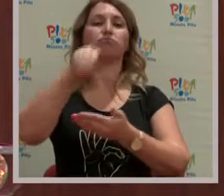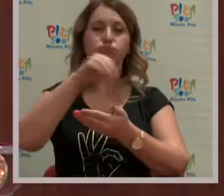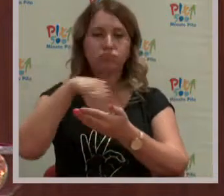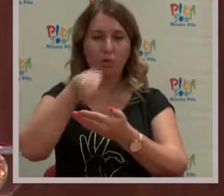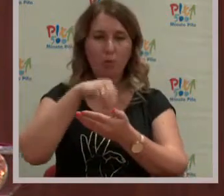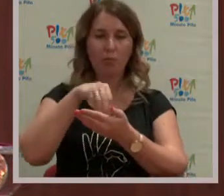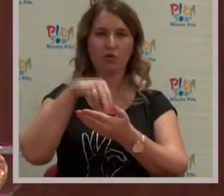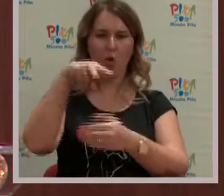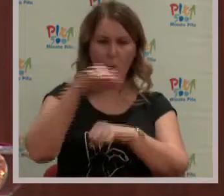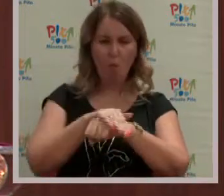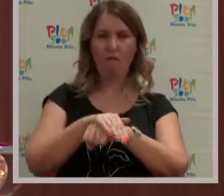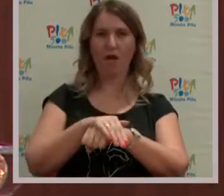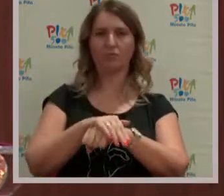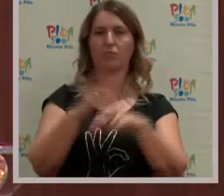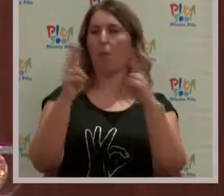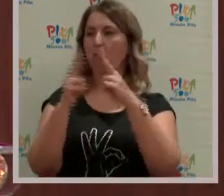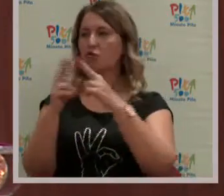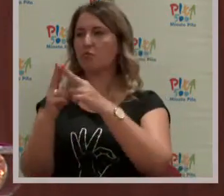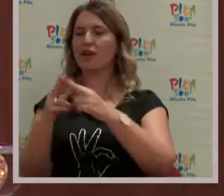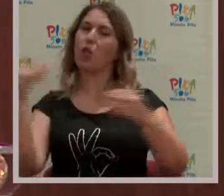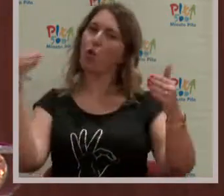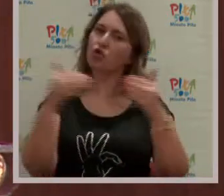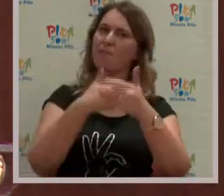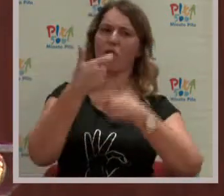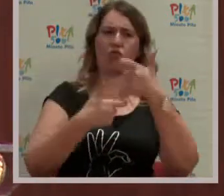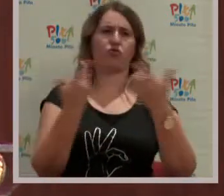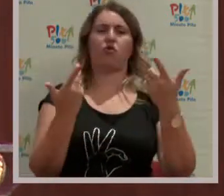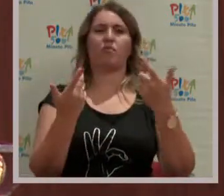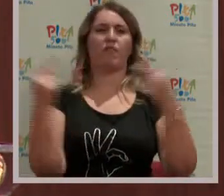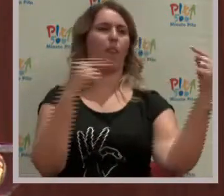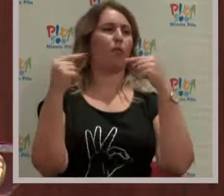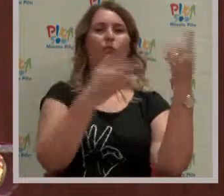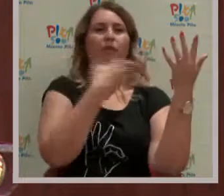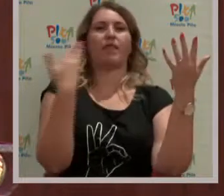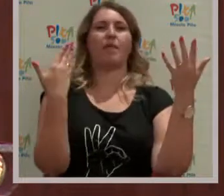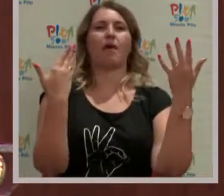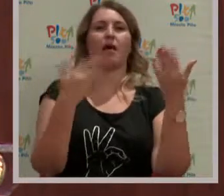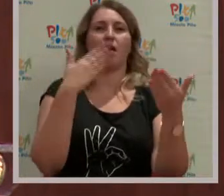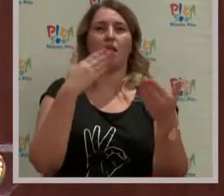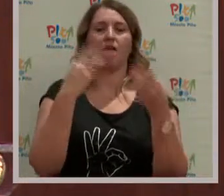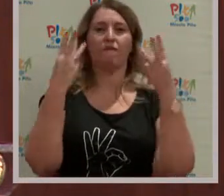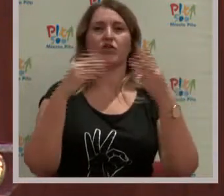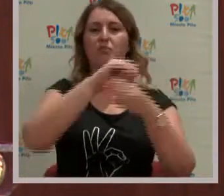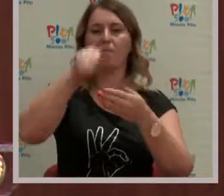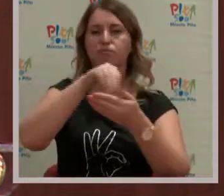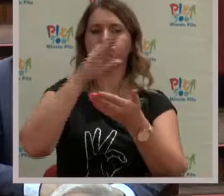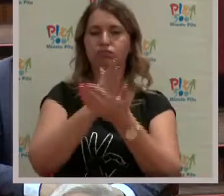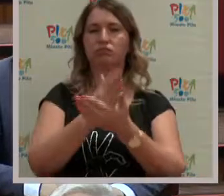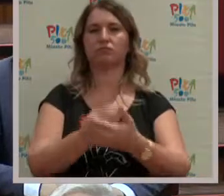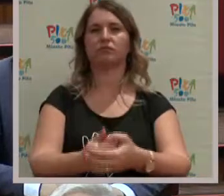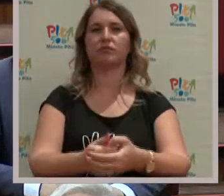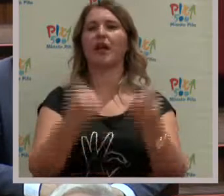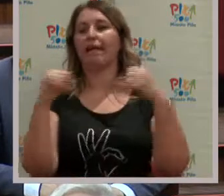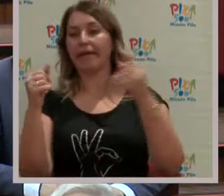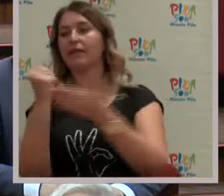samorządami, to one są po prostu do zrealizowania bezdyskusyjnie i w pierwszej kolejności. Wszystko inne można